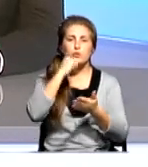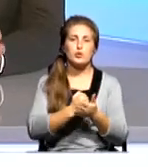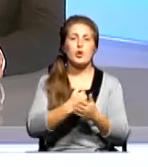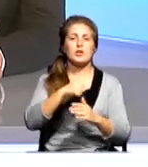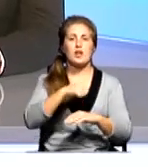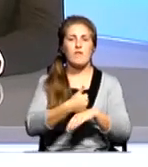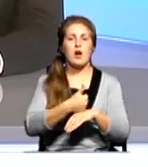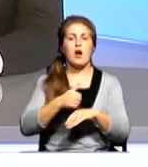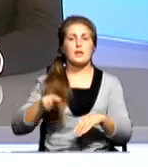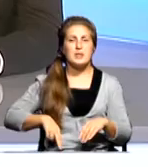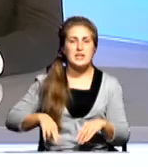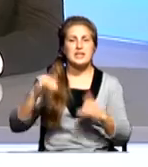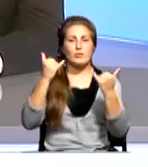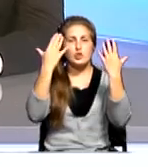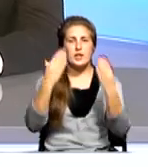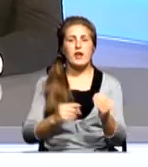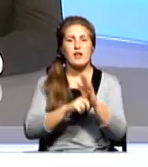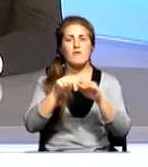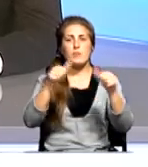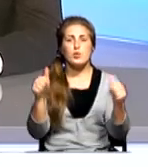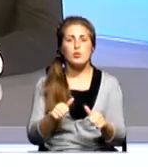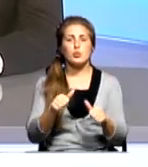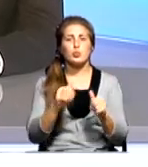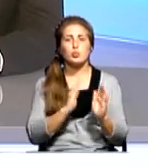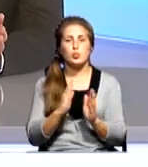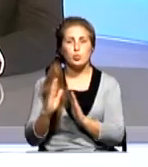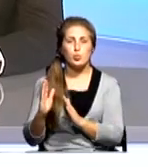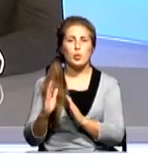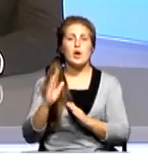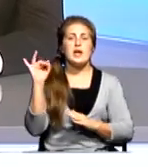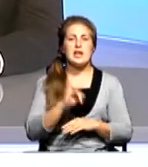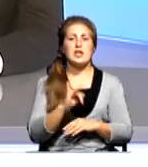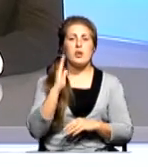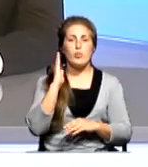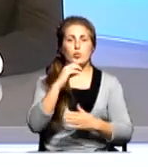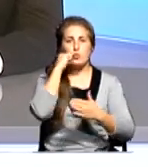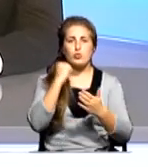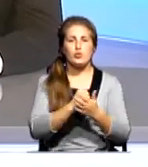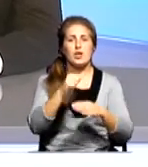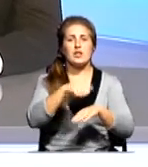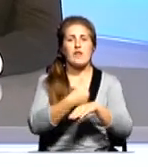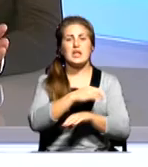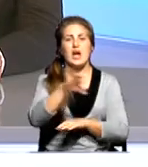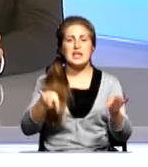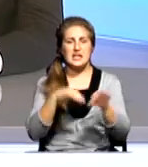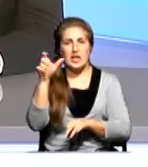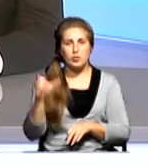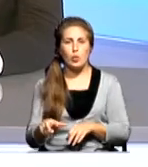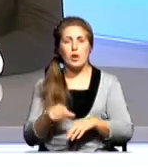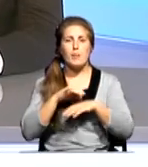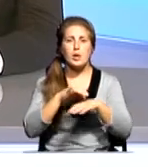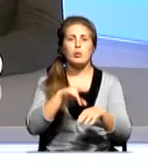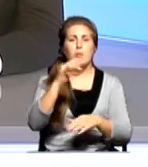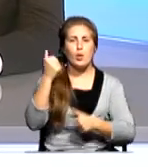с сегодняшнего дня он формирует структуру администрации да будет утвержден главный архитектор пройдет по